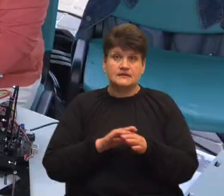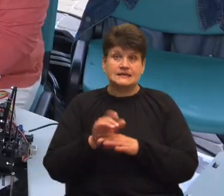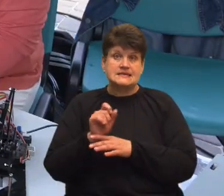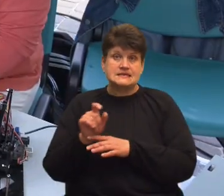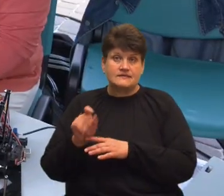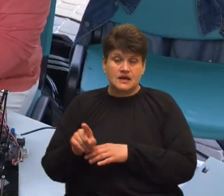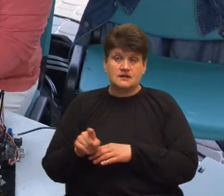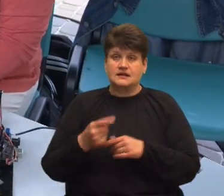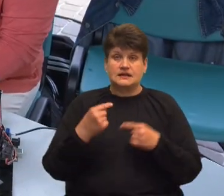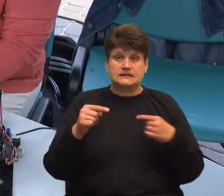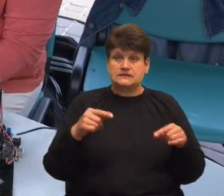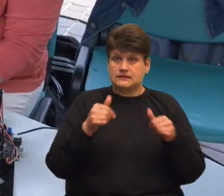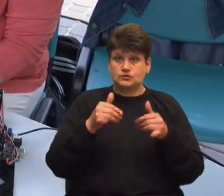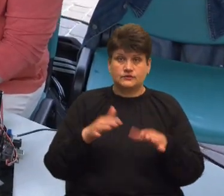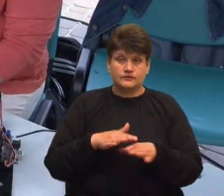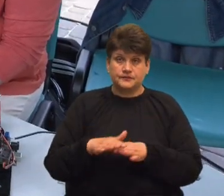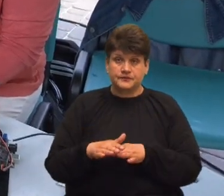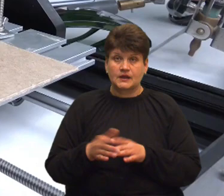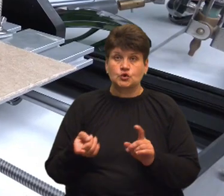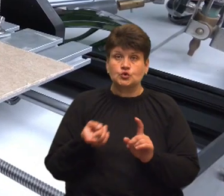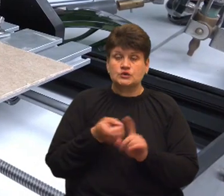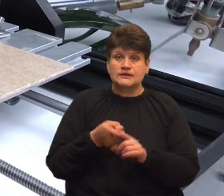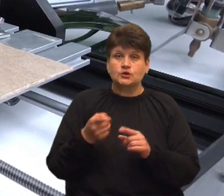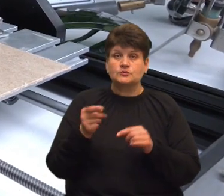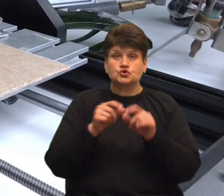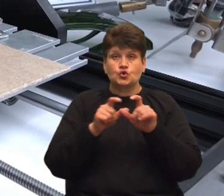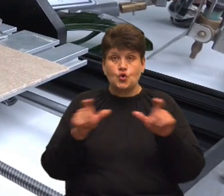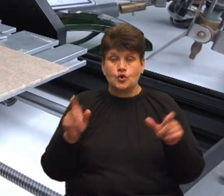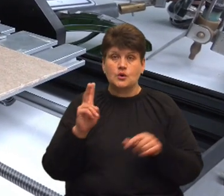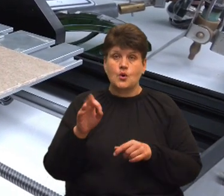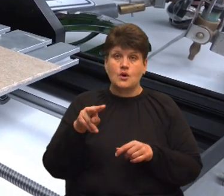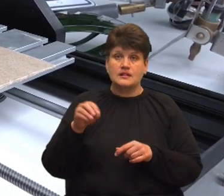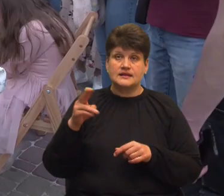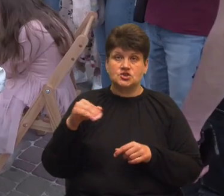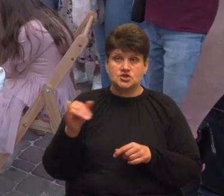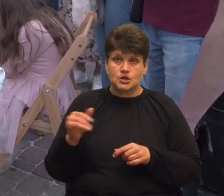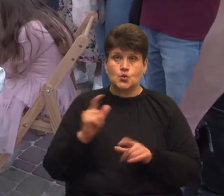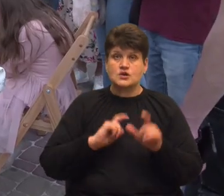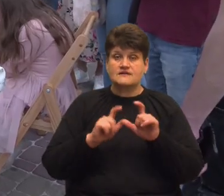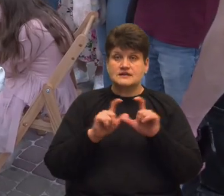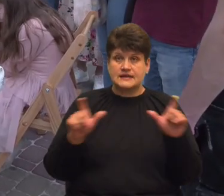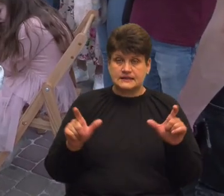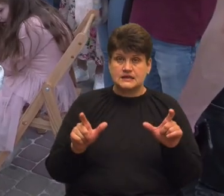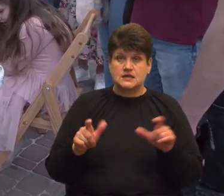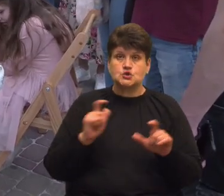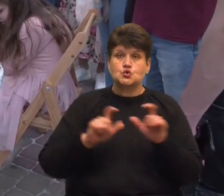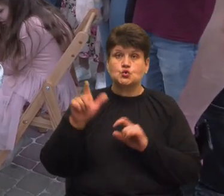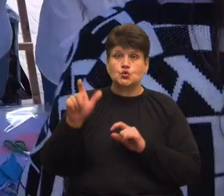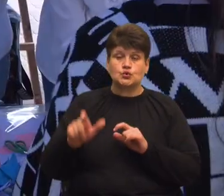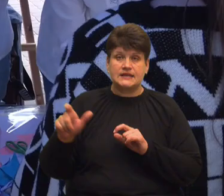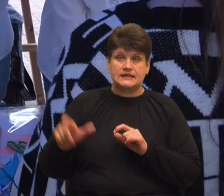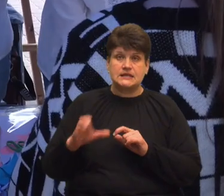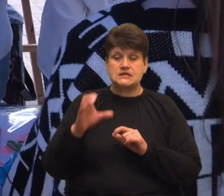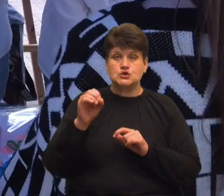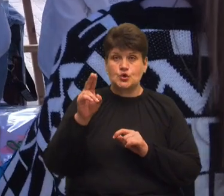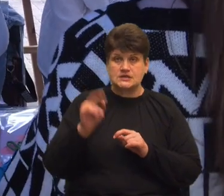іншим шляхом долучилися до наукових пікніків Тернопіль ські школи коледжі та університети студенти соціально-гуманітарного факультету влаштували